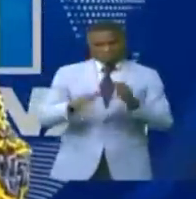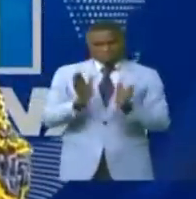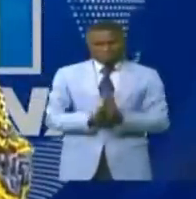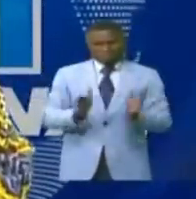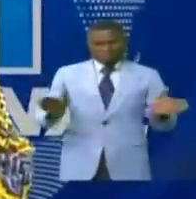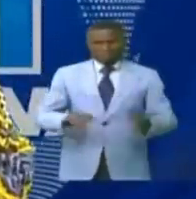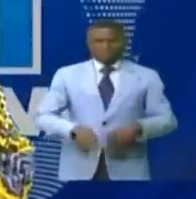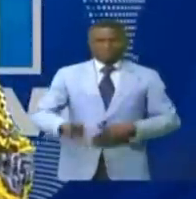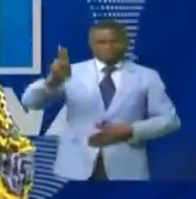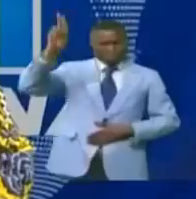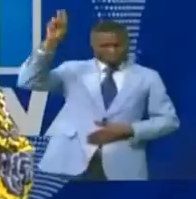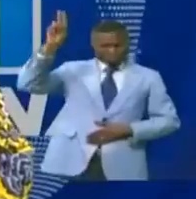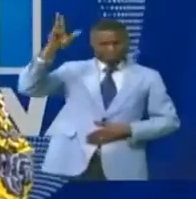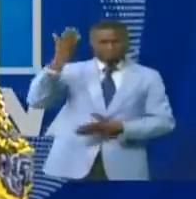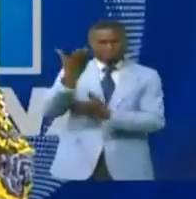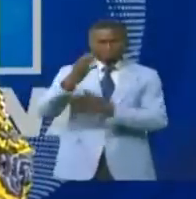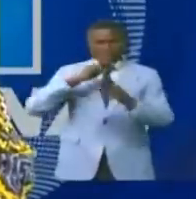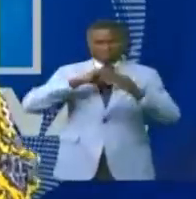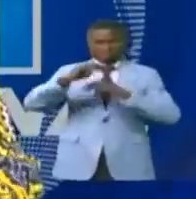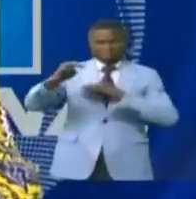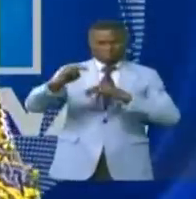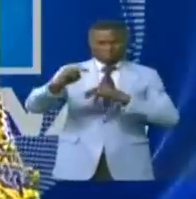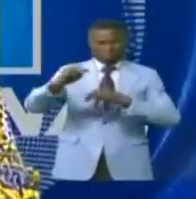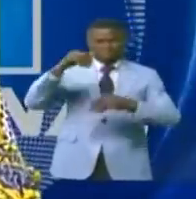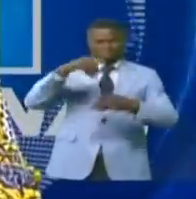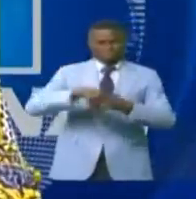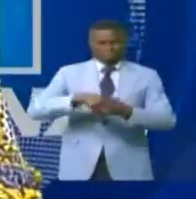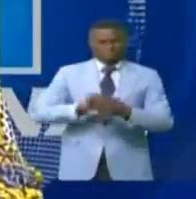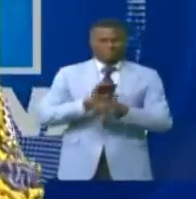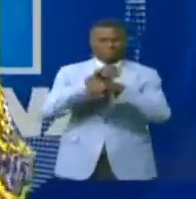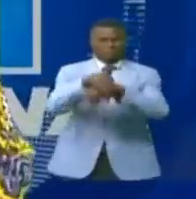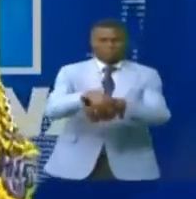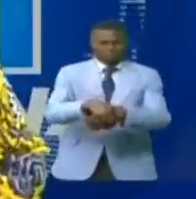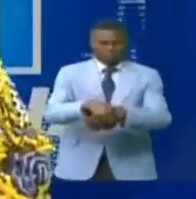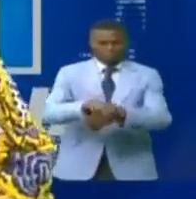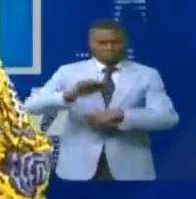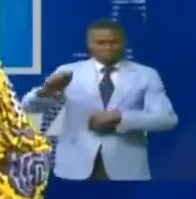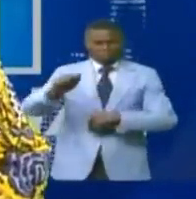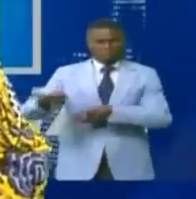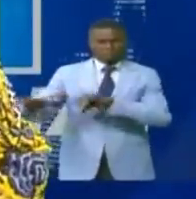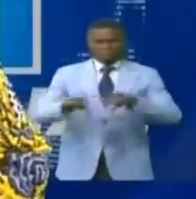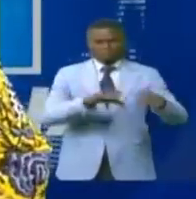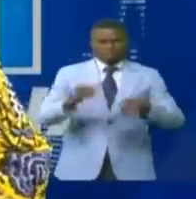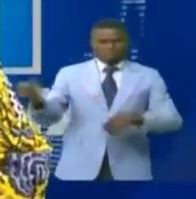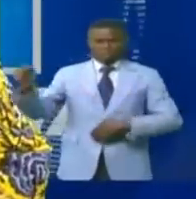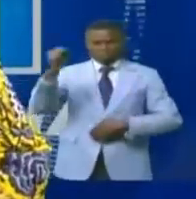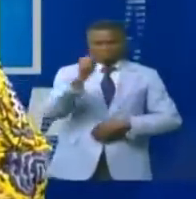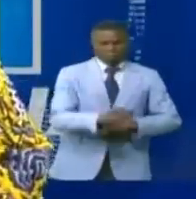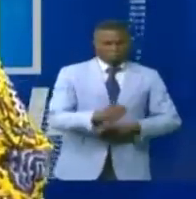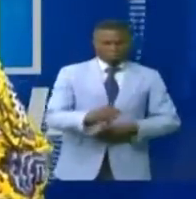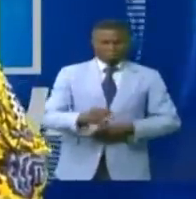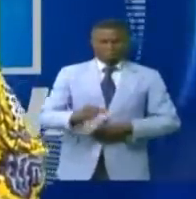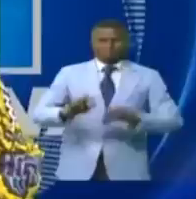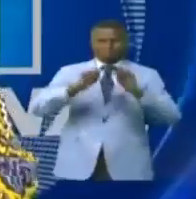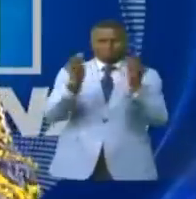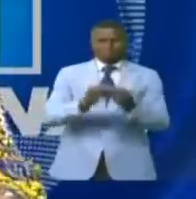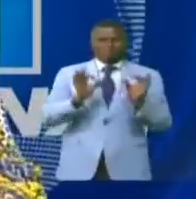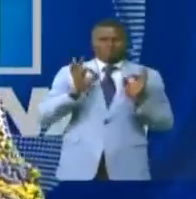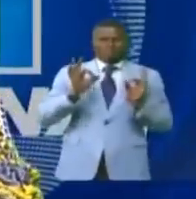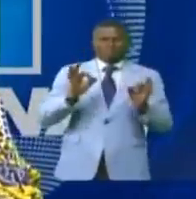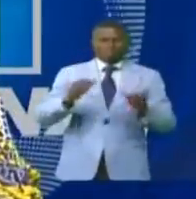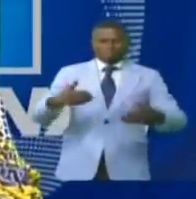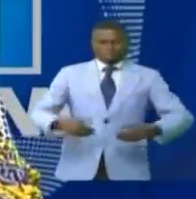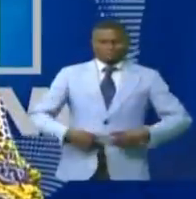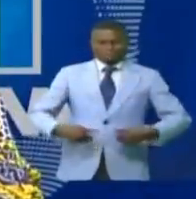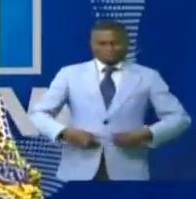de l'UDPS a lancé ses messages au cours de sa participation à la cérémonie d'investiture de la nouvelle coordination de la